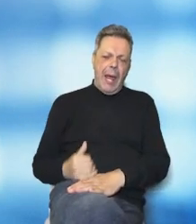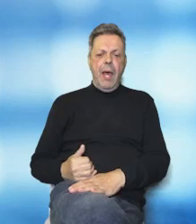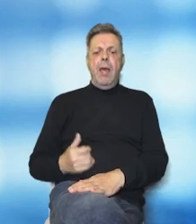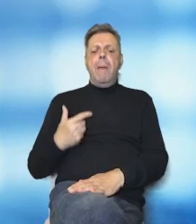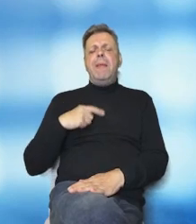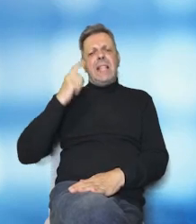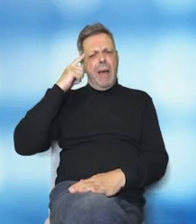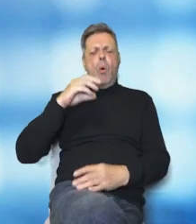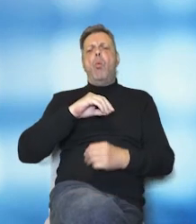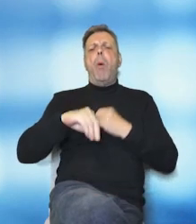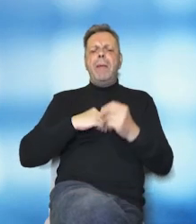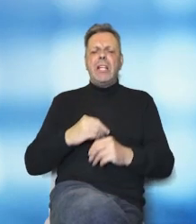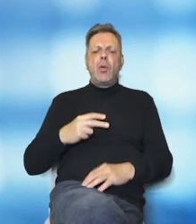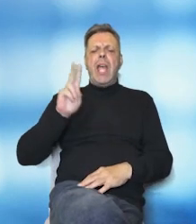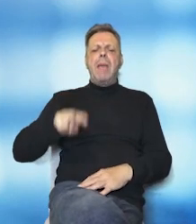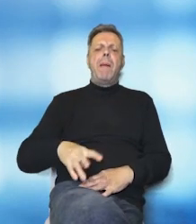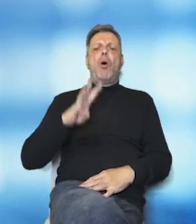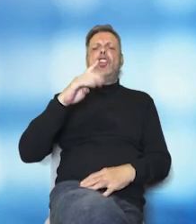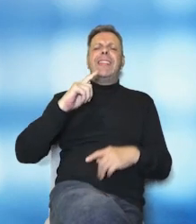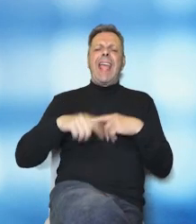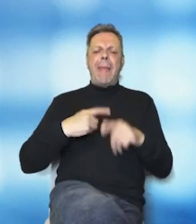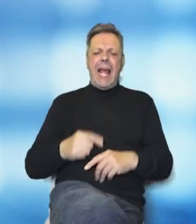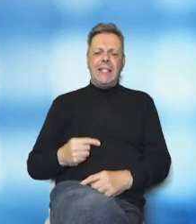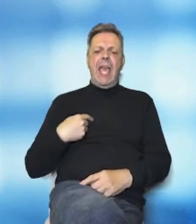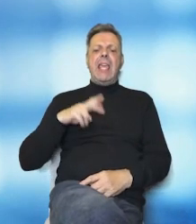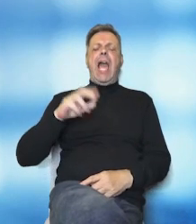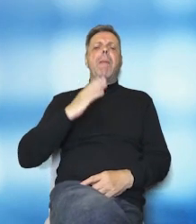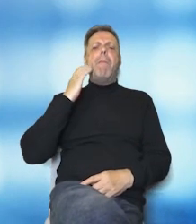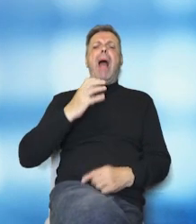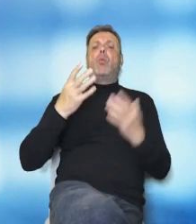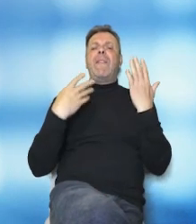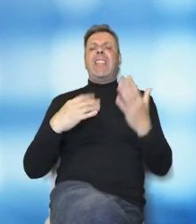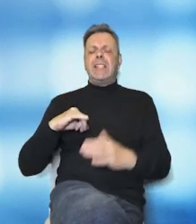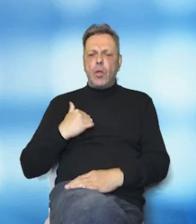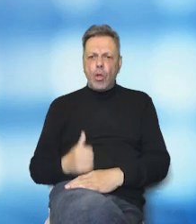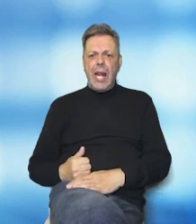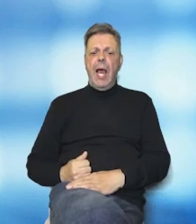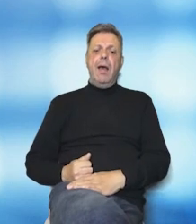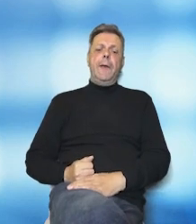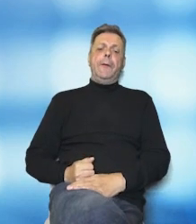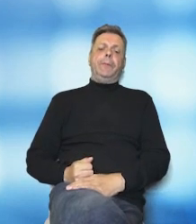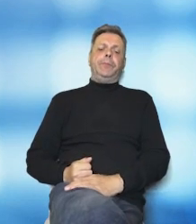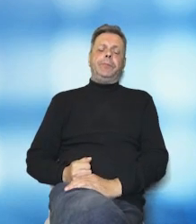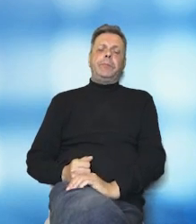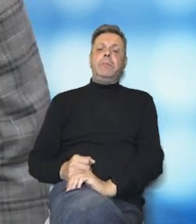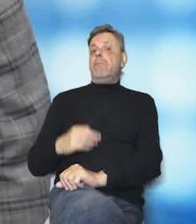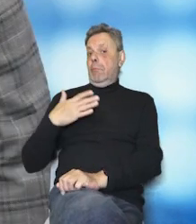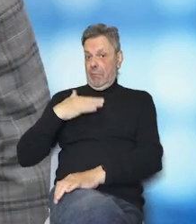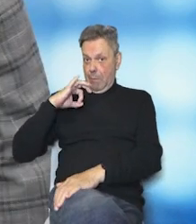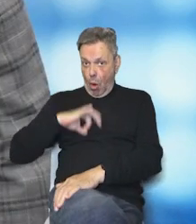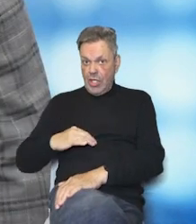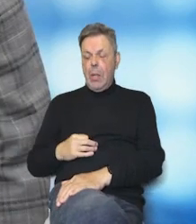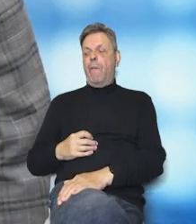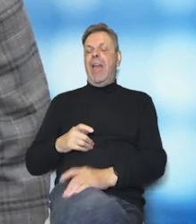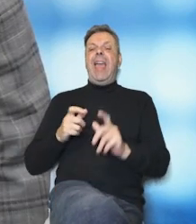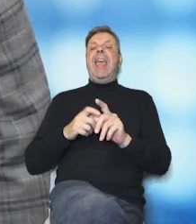u obiteljsko, zna i Nataša, da imamo 4 generacije. Ja imam baku od 90 godina, sinove,